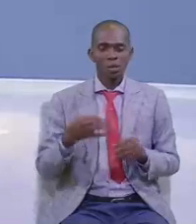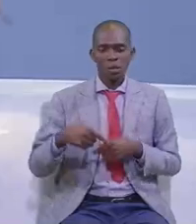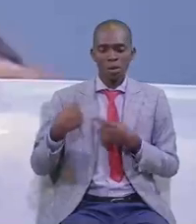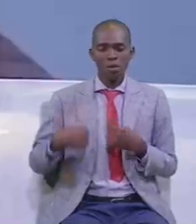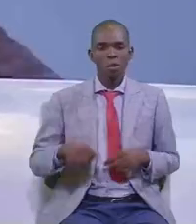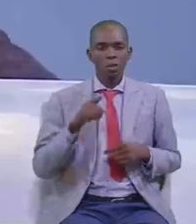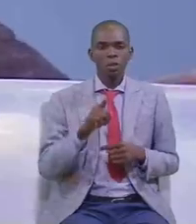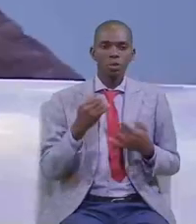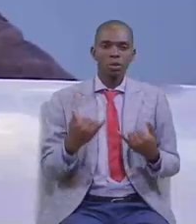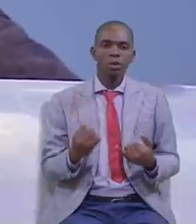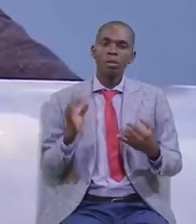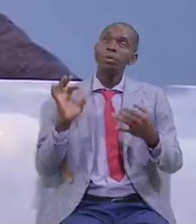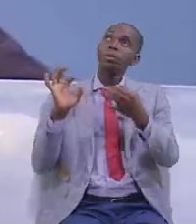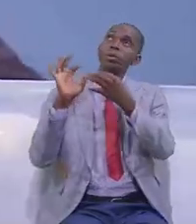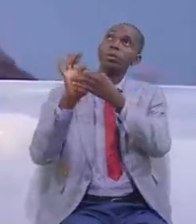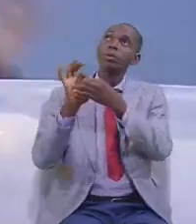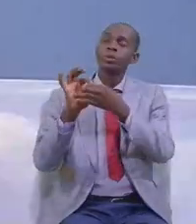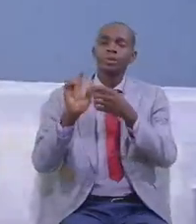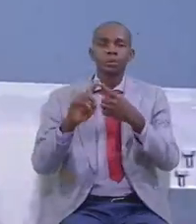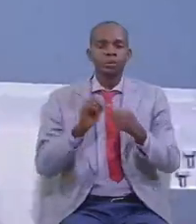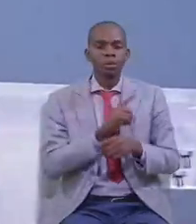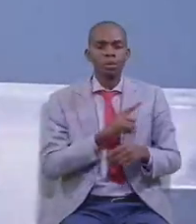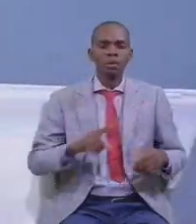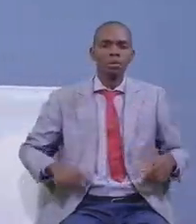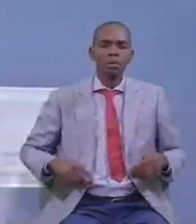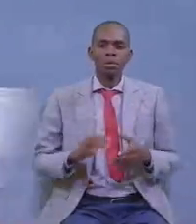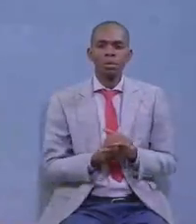Avec résolution de cœur, tu t'attaches au Seigneur.